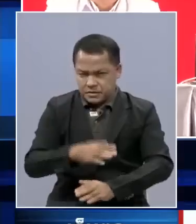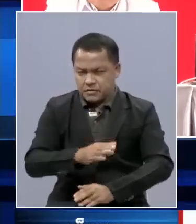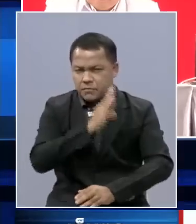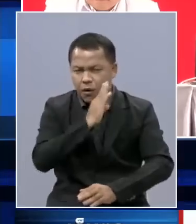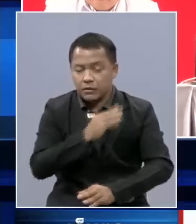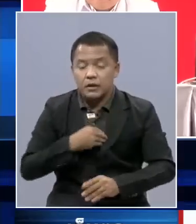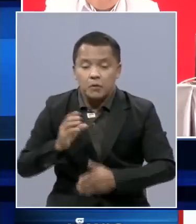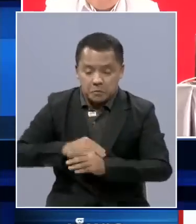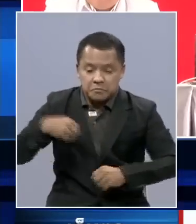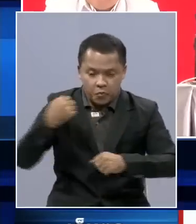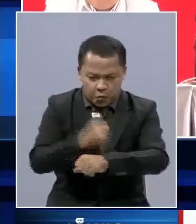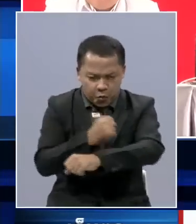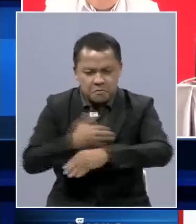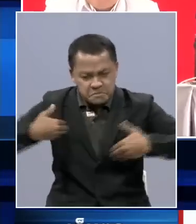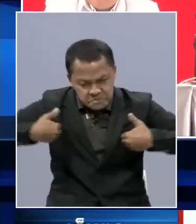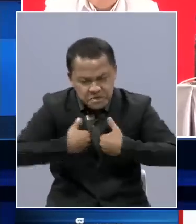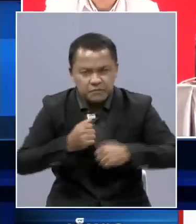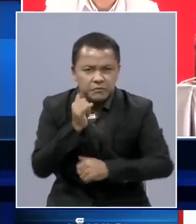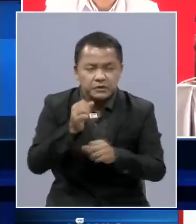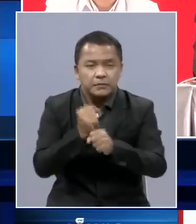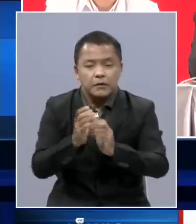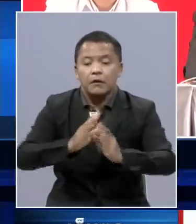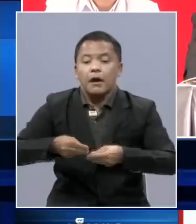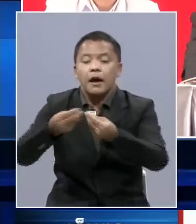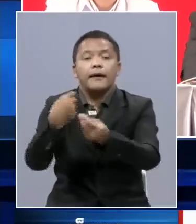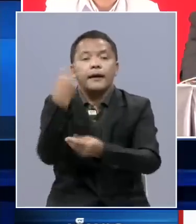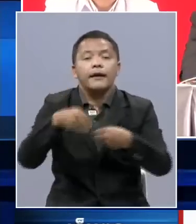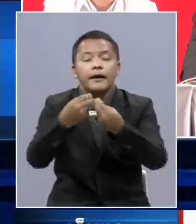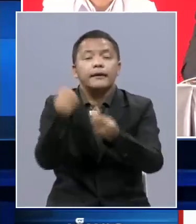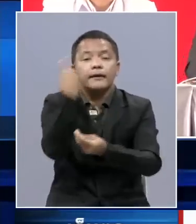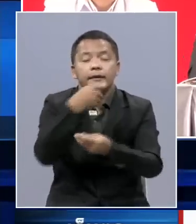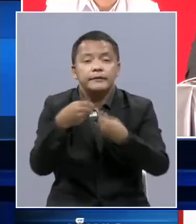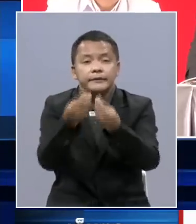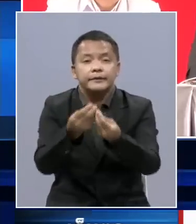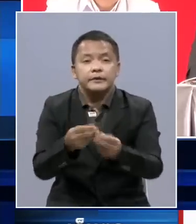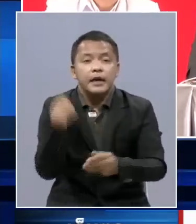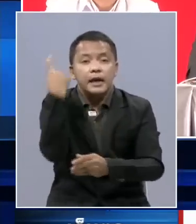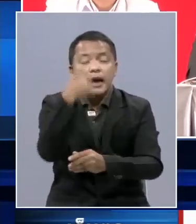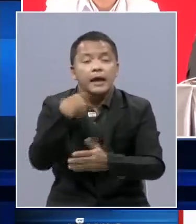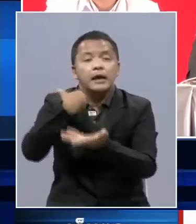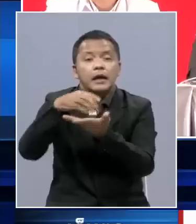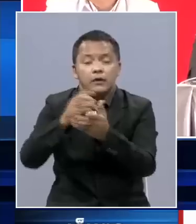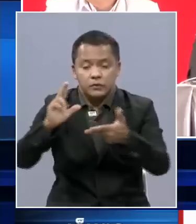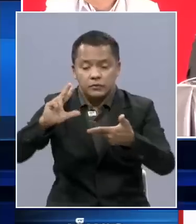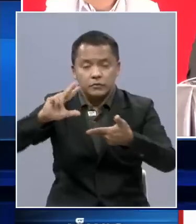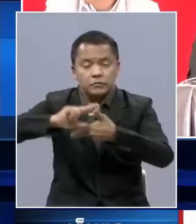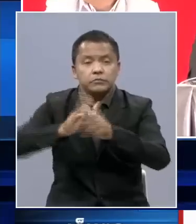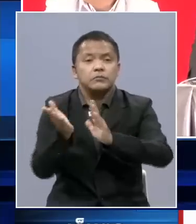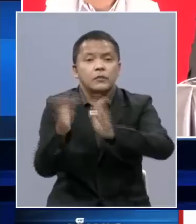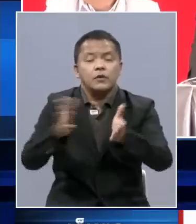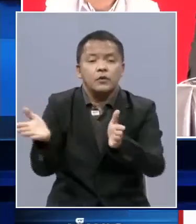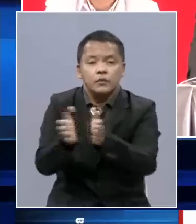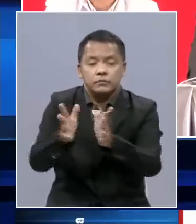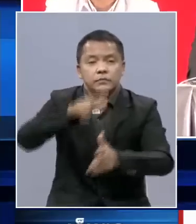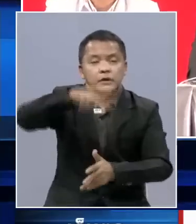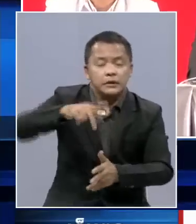อุตส่าห์ลงทุนลงแรงกันมาทำพักขนาดนี้จะไปยกให้ใครได้ยังไง แล้วจะว่าไปคนที่ปูดเรื่องพลังประชารัฐจะไปรวมกับเพื่อไทยไม่ว่าจะ